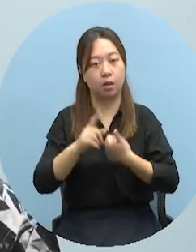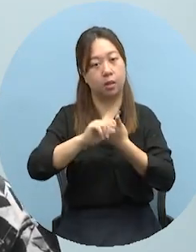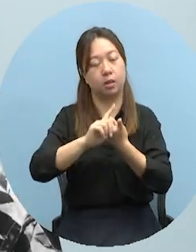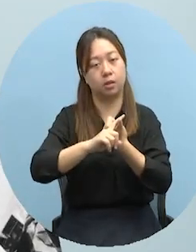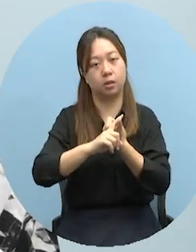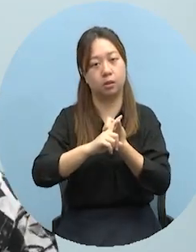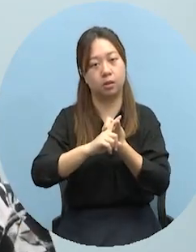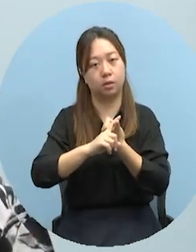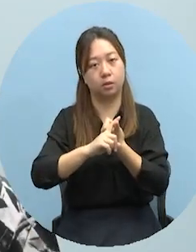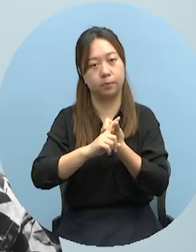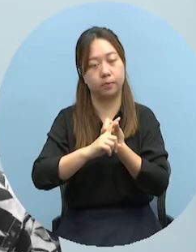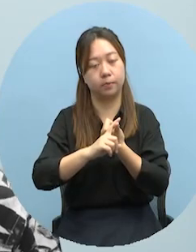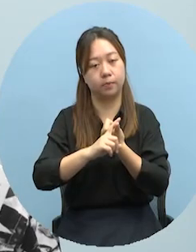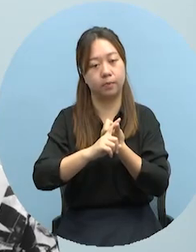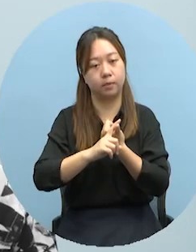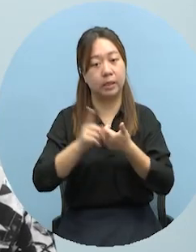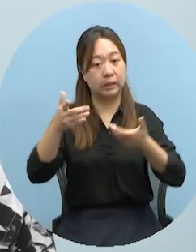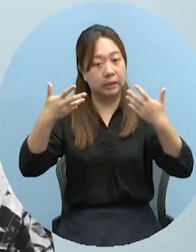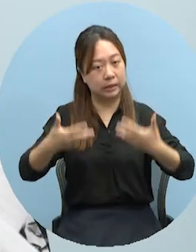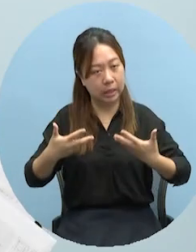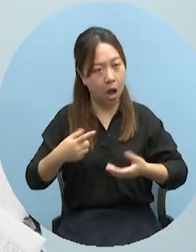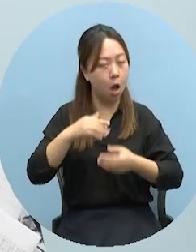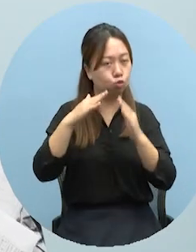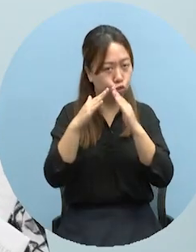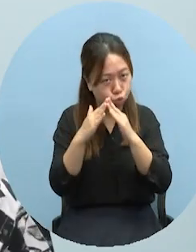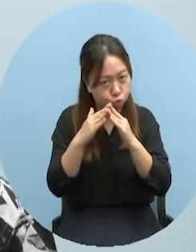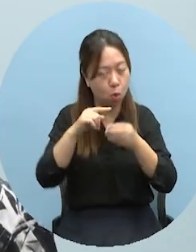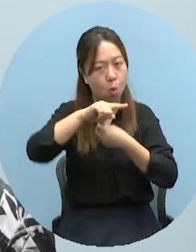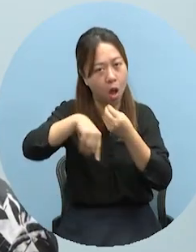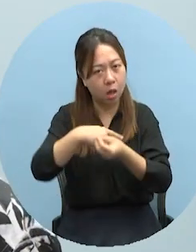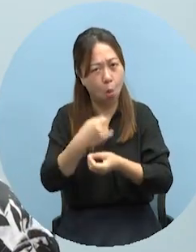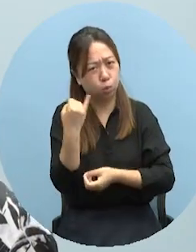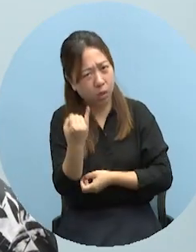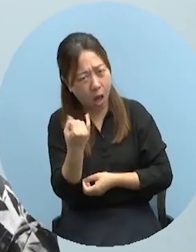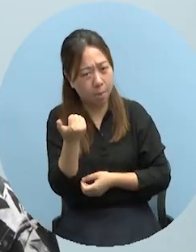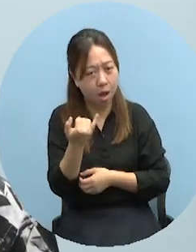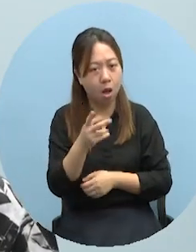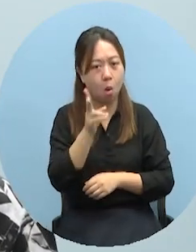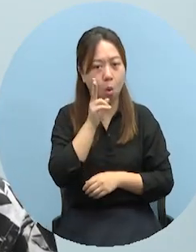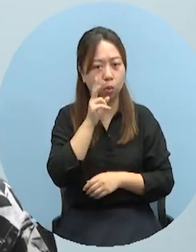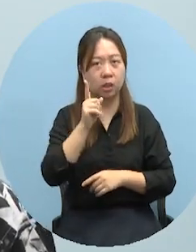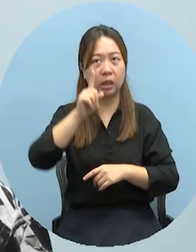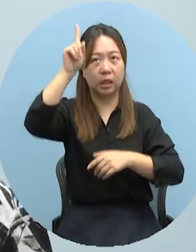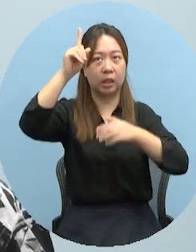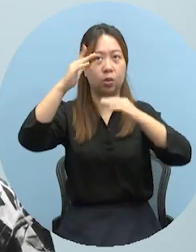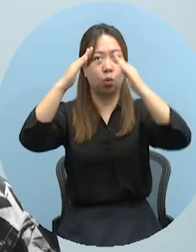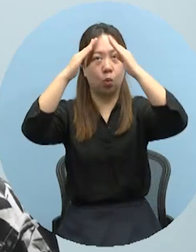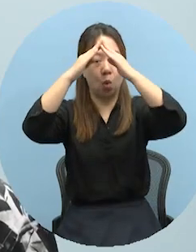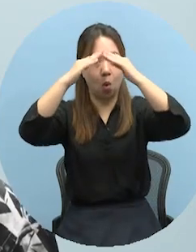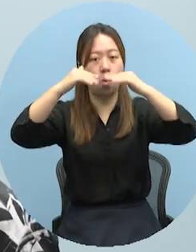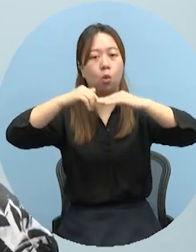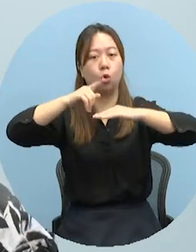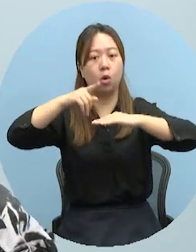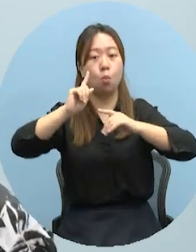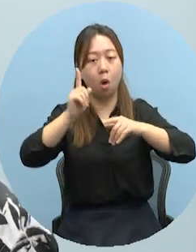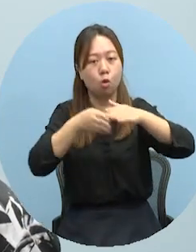說他現在身處住的環境是不是一些惡劣的環境，譬如天台屋啦，譬如在一些惡劣環境的劏房啦，